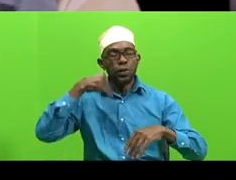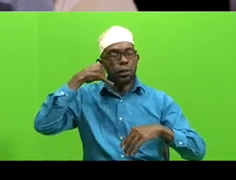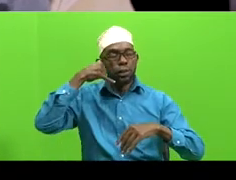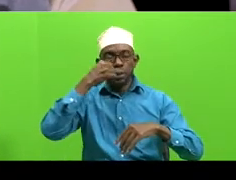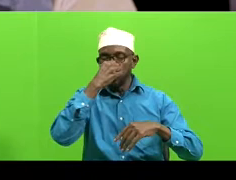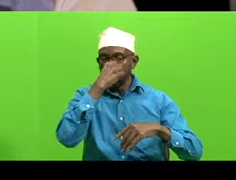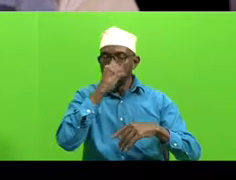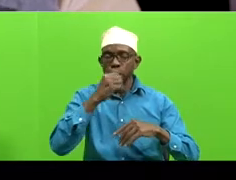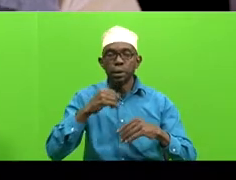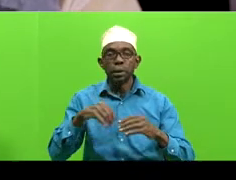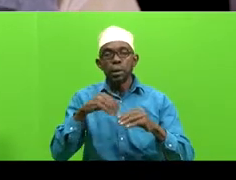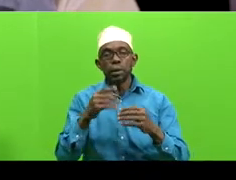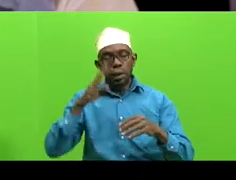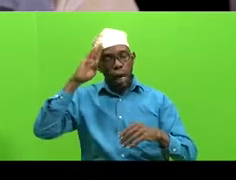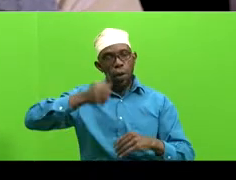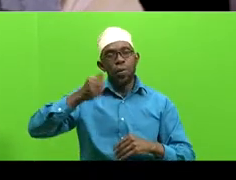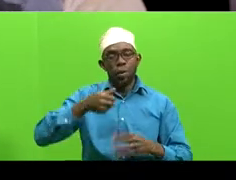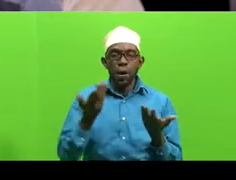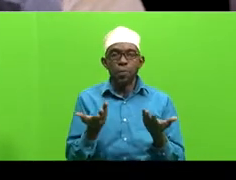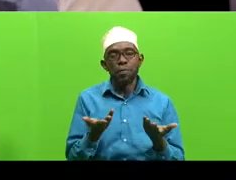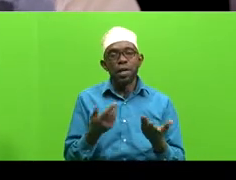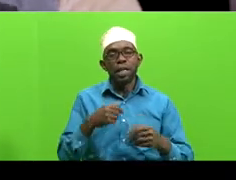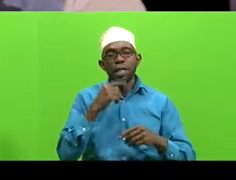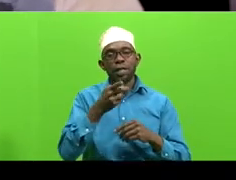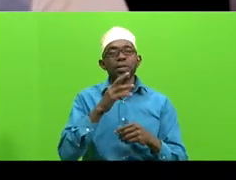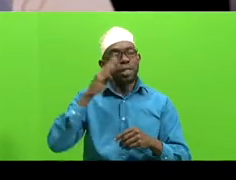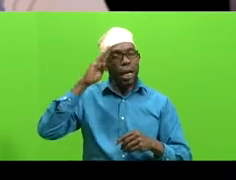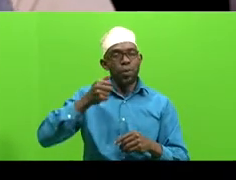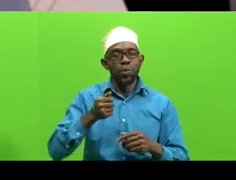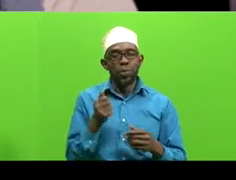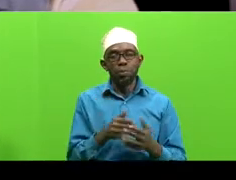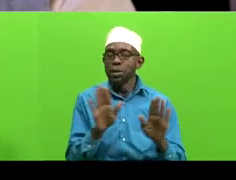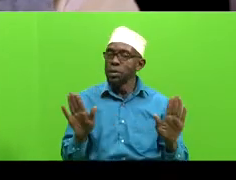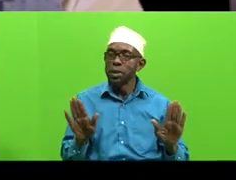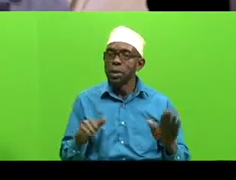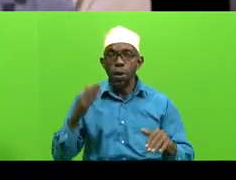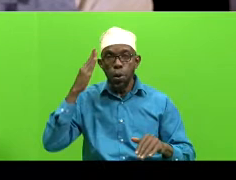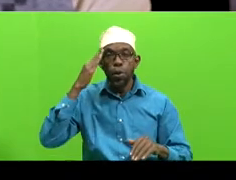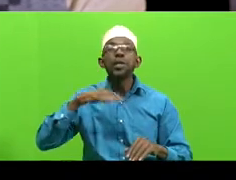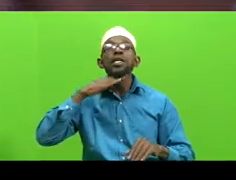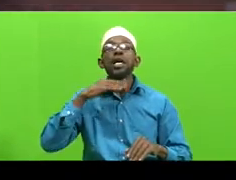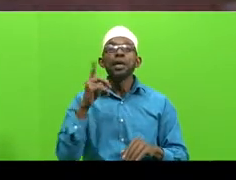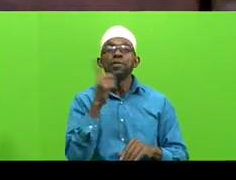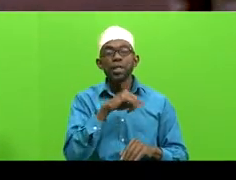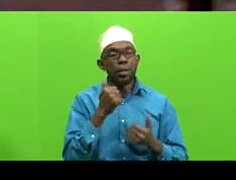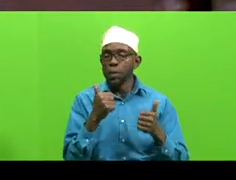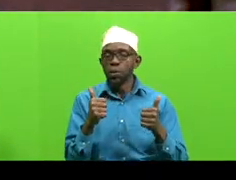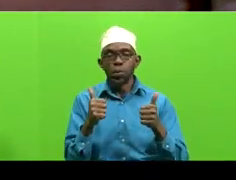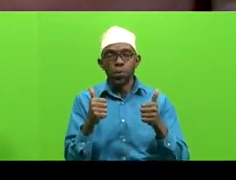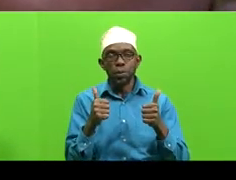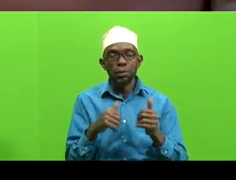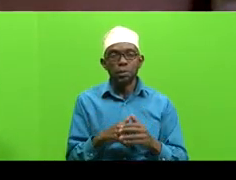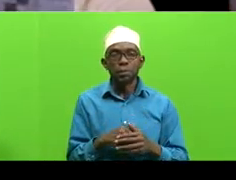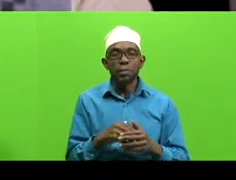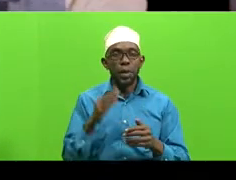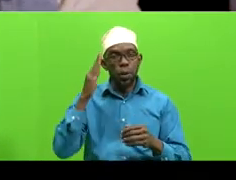unaja kumuuliza, utamumsalimia tu, habari gani bwana? Ah, nilikuwa nakupigia simu kwa mkuu. Kumbe alikuwa hajakujua kama amekufa ama hajakufa.